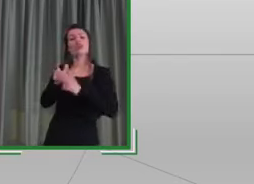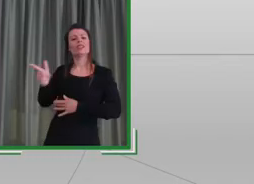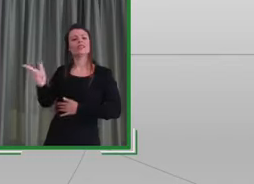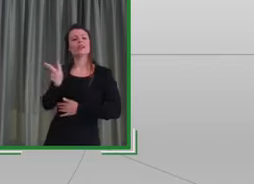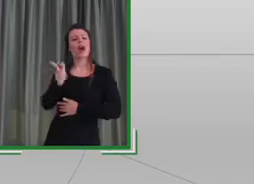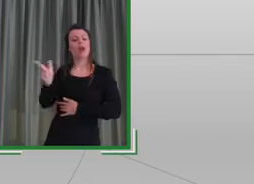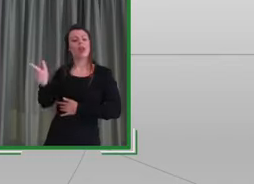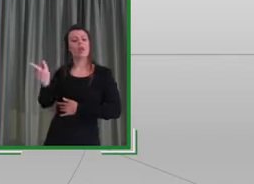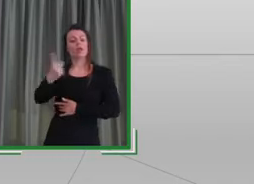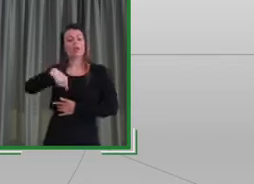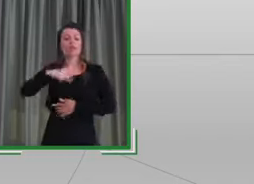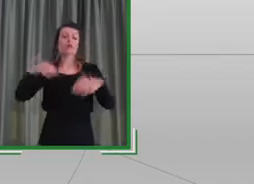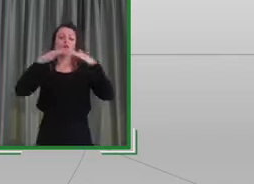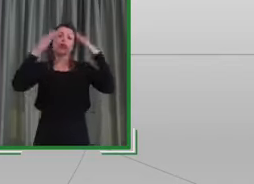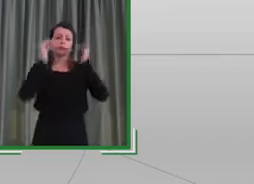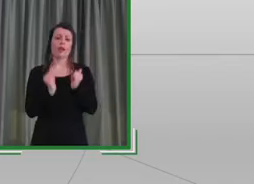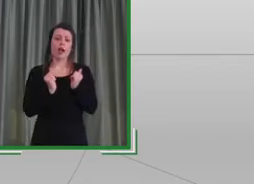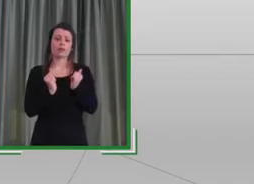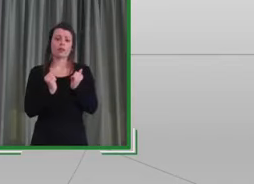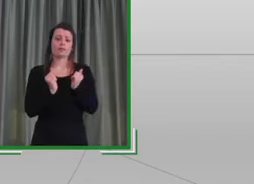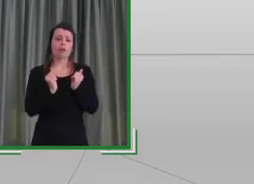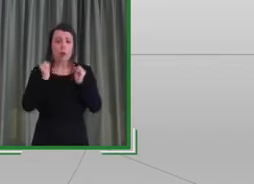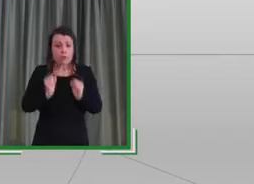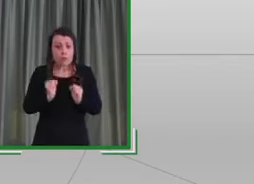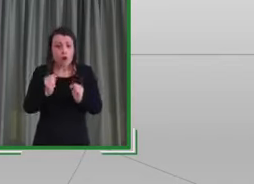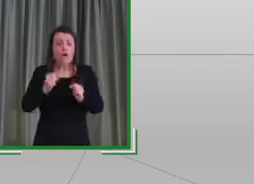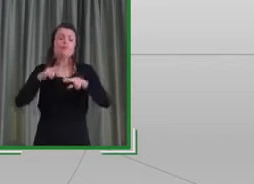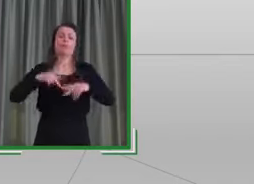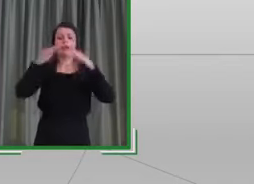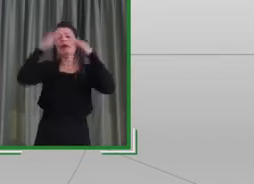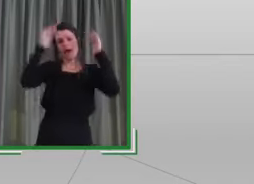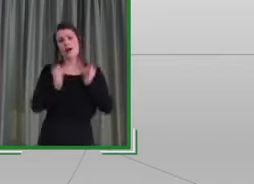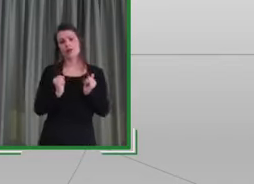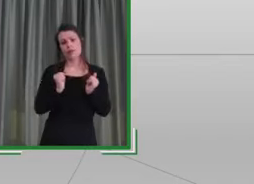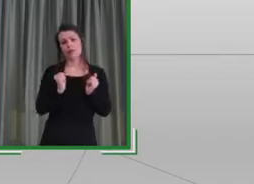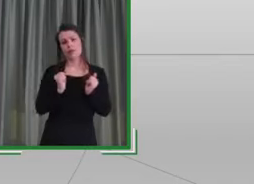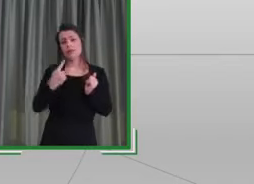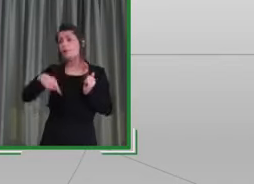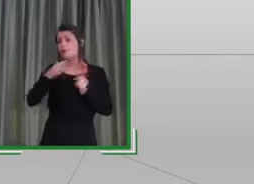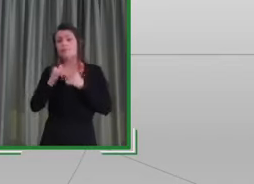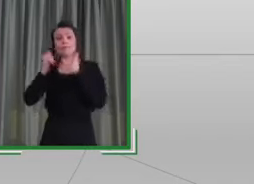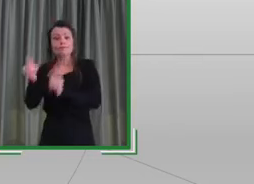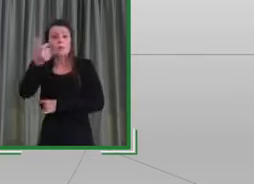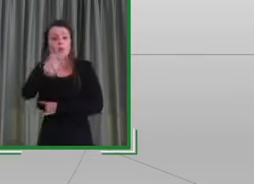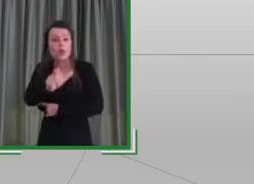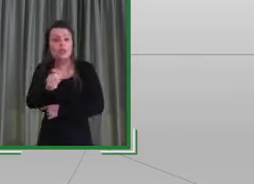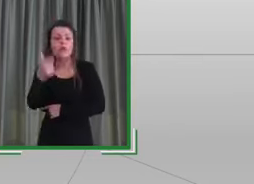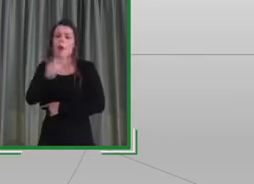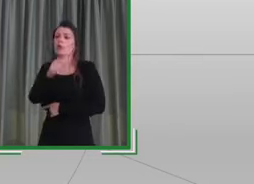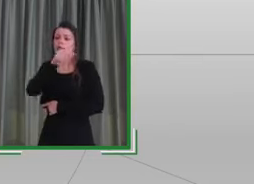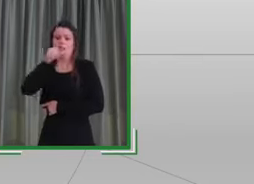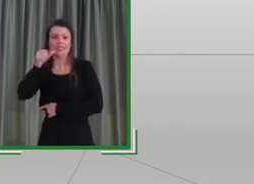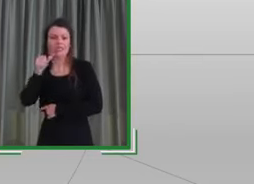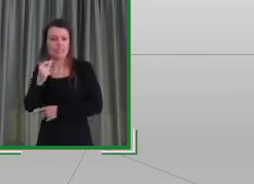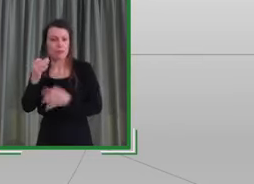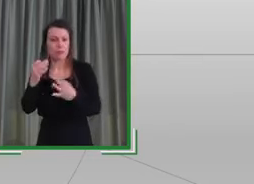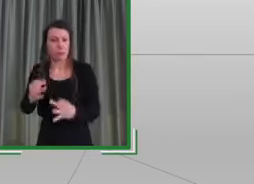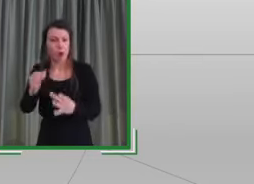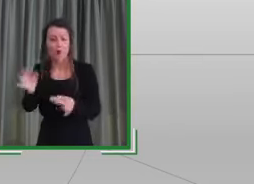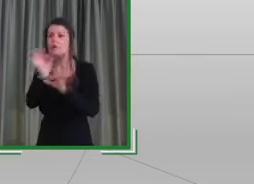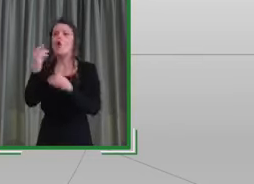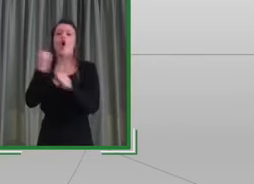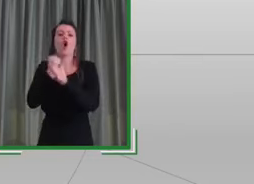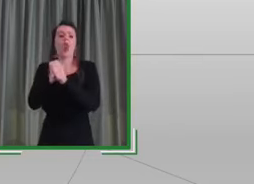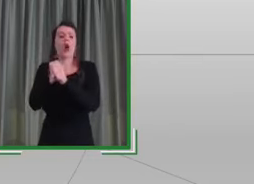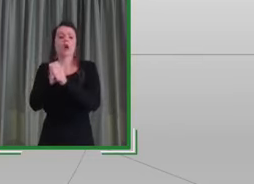usciamo solo per necessità o per lavoro non ci stancheremo mai di fare questo appello e lo ricordiamo o ancora è